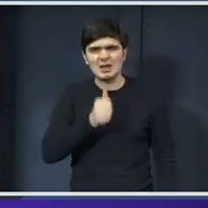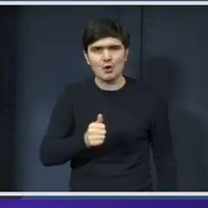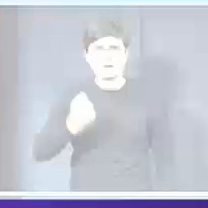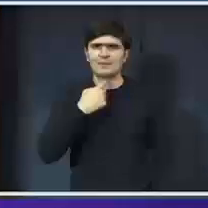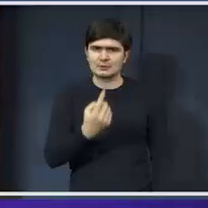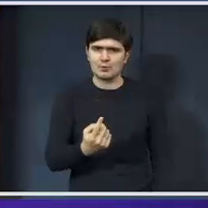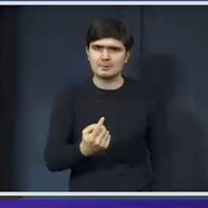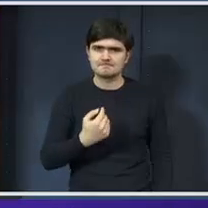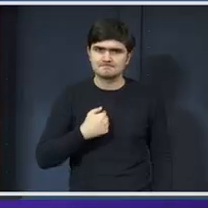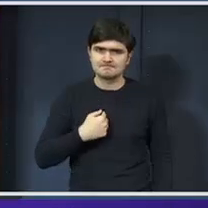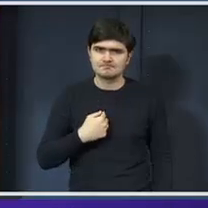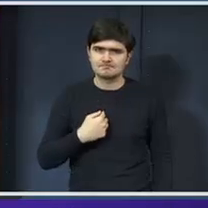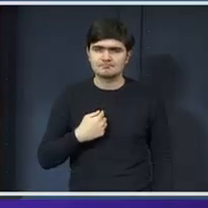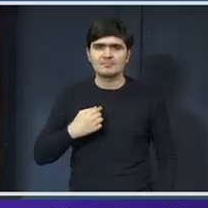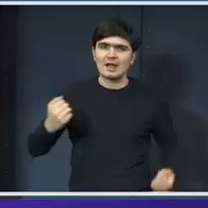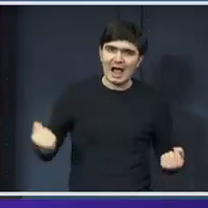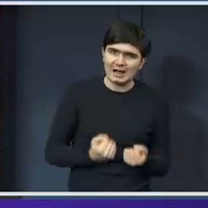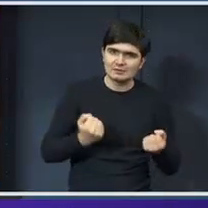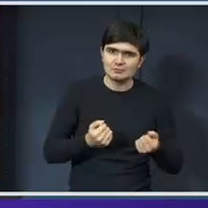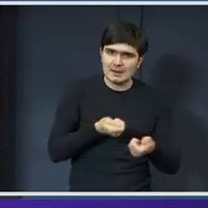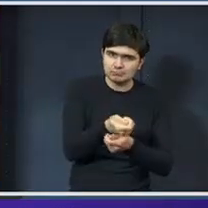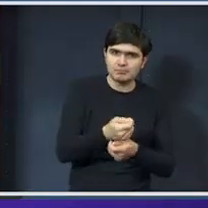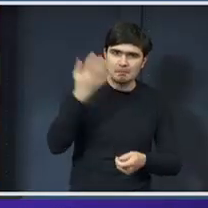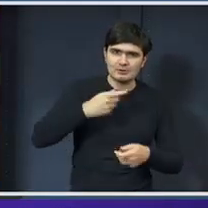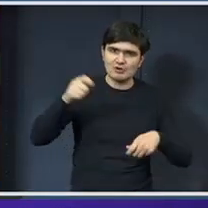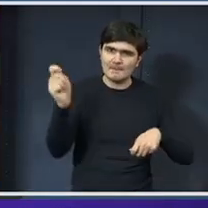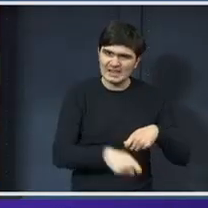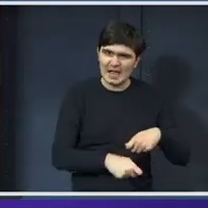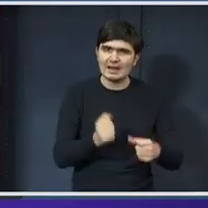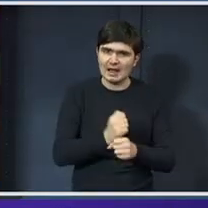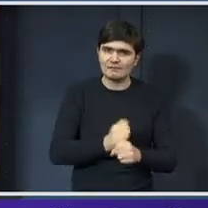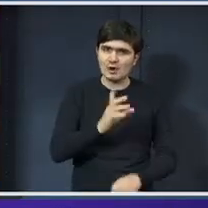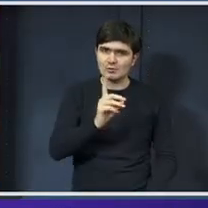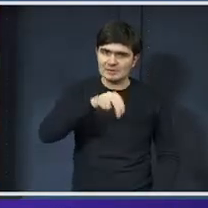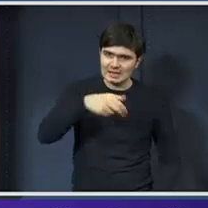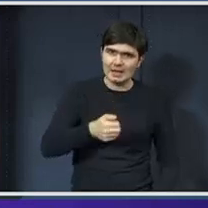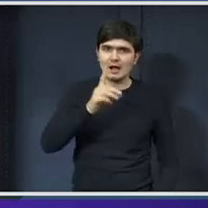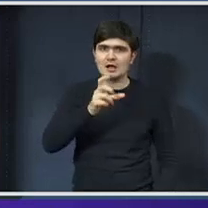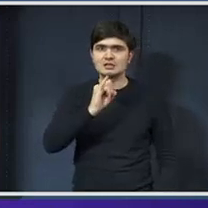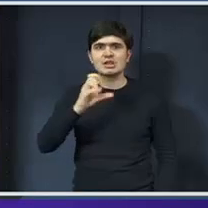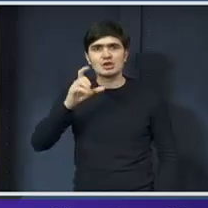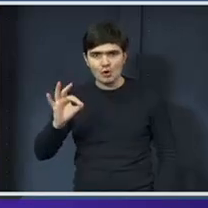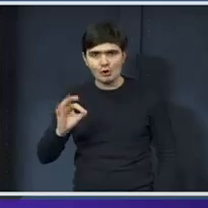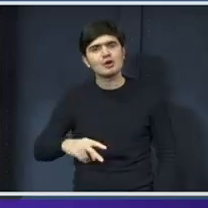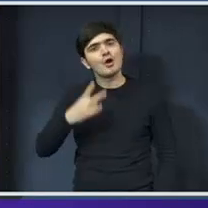complet fals. Și acțiunile penale, cele care au fost depuse la DNA și DICOT,